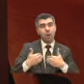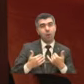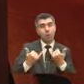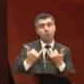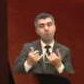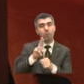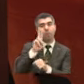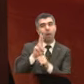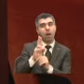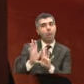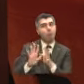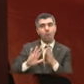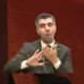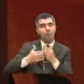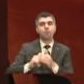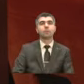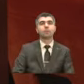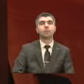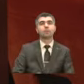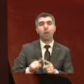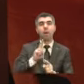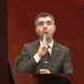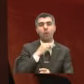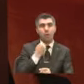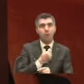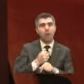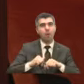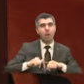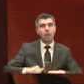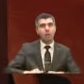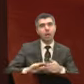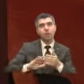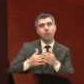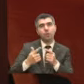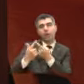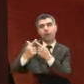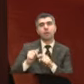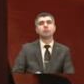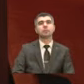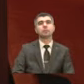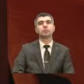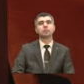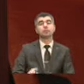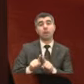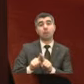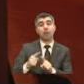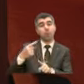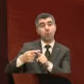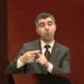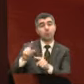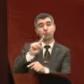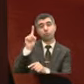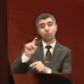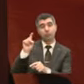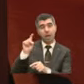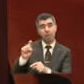جميعا، ومشي فقط الحكومة أو الوزارة الوصية على تنسيق السياسات العمومية، ولكن كذلك الجماعات الترابية اليوم